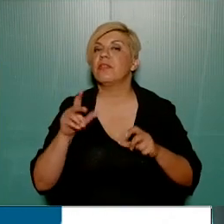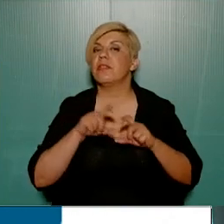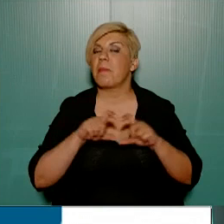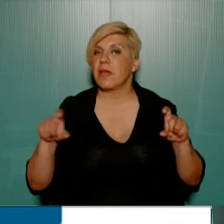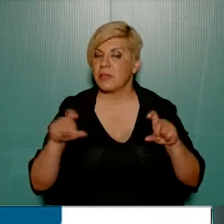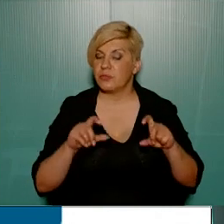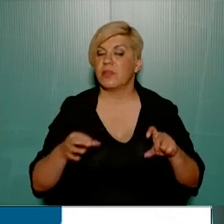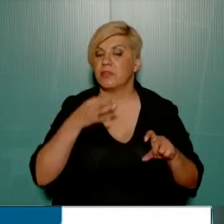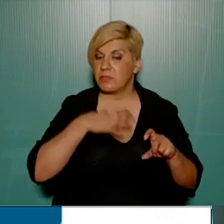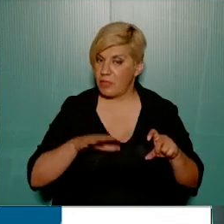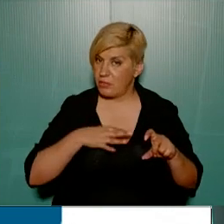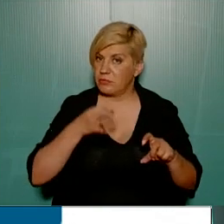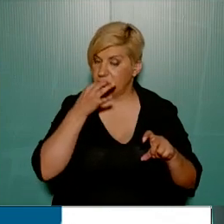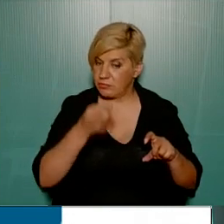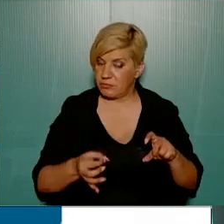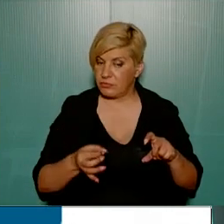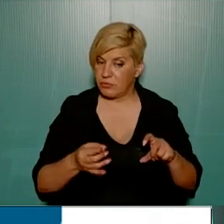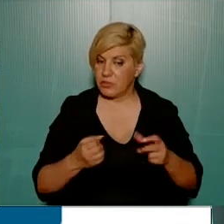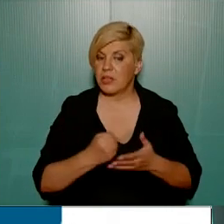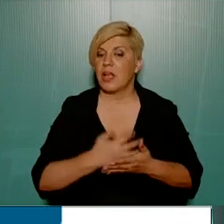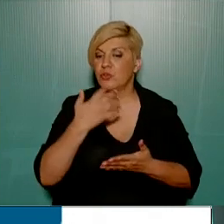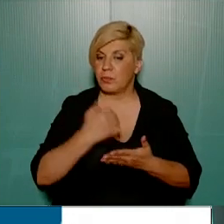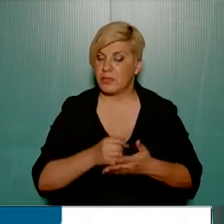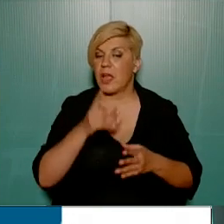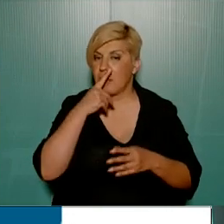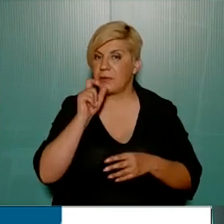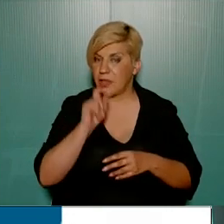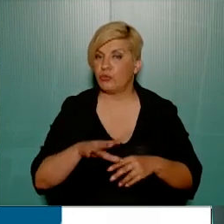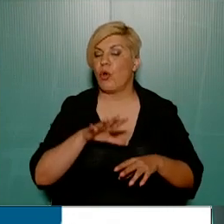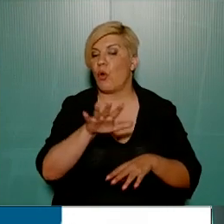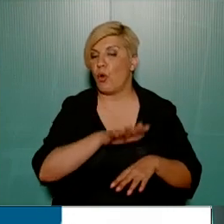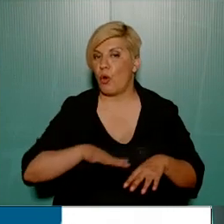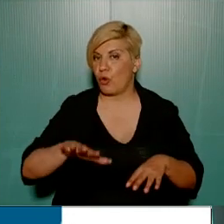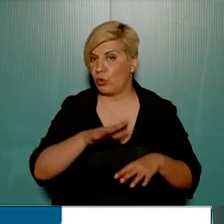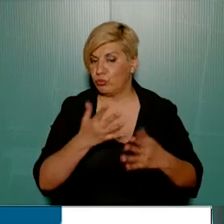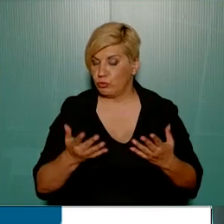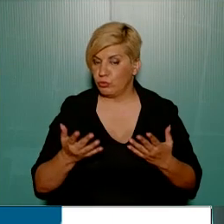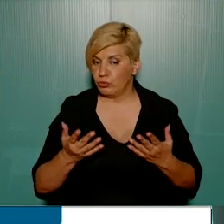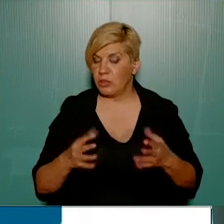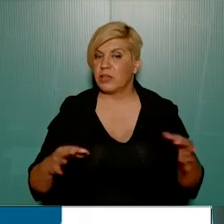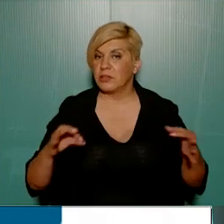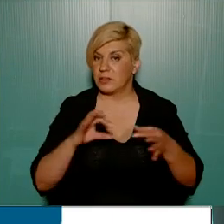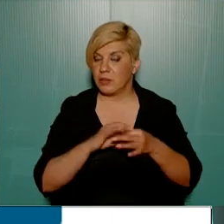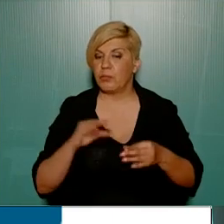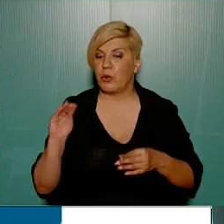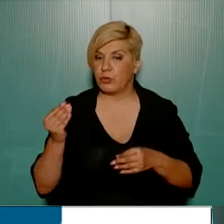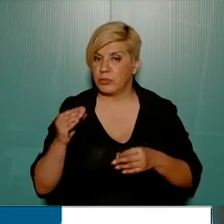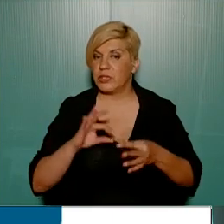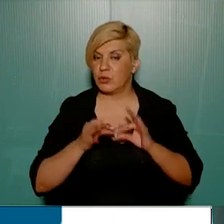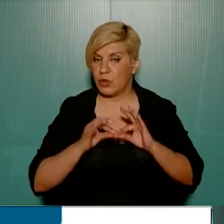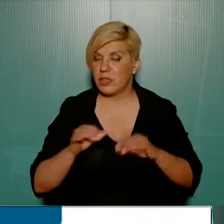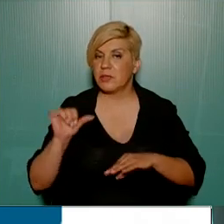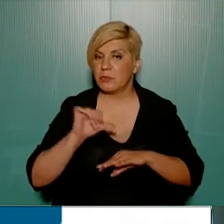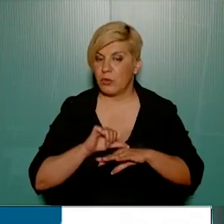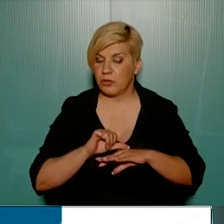εξέφρασαν τη διάθεσή τους να αξιοποιηθεί επιτέλους αυτός ο χώρος, να συνδεθεί με τον πολιτισμό, την ιστορία της